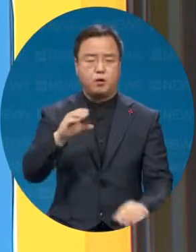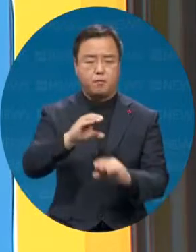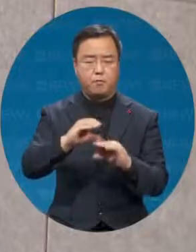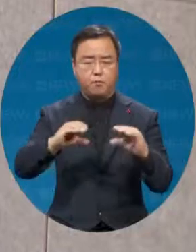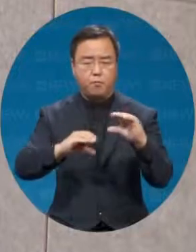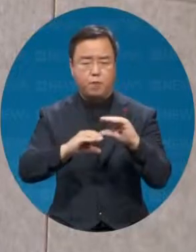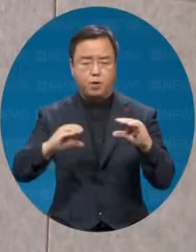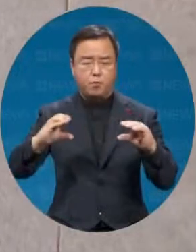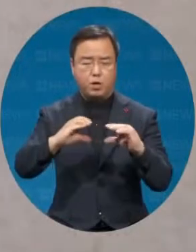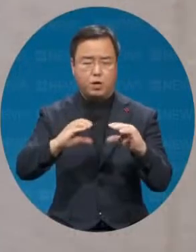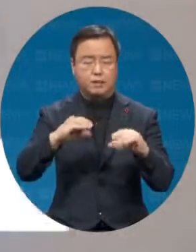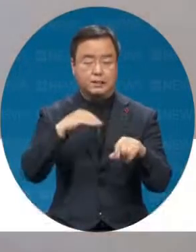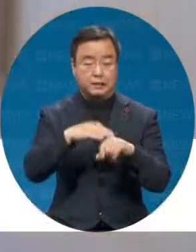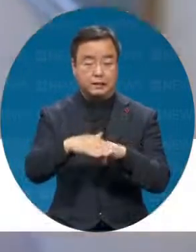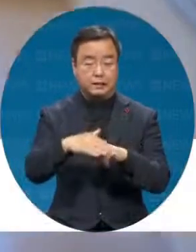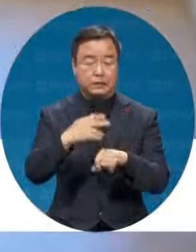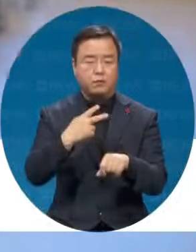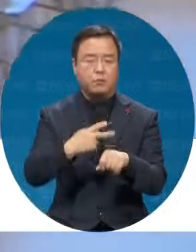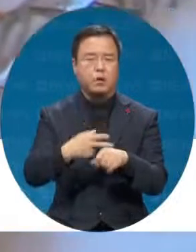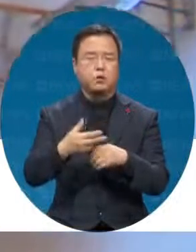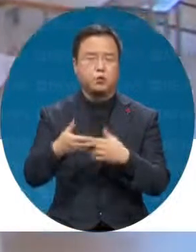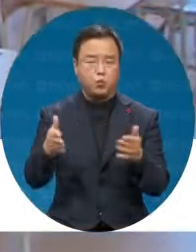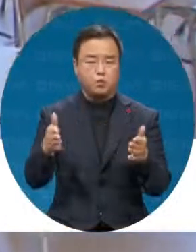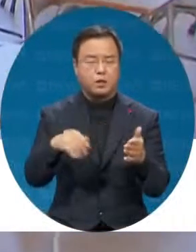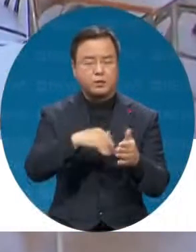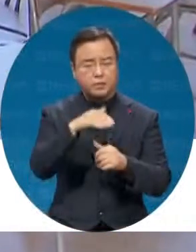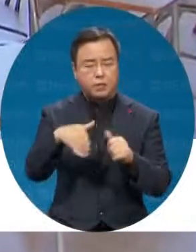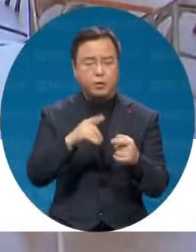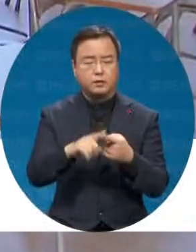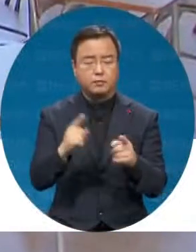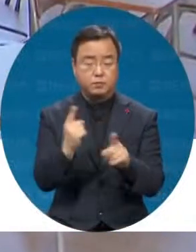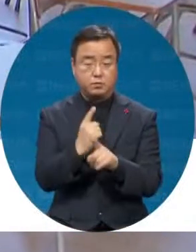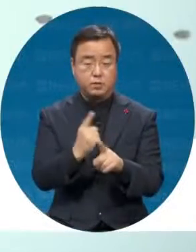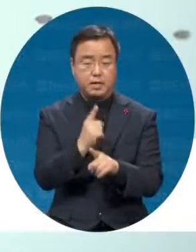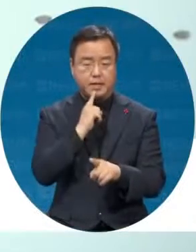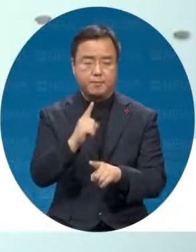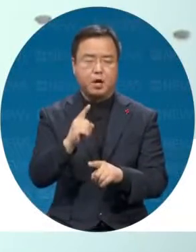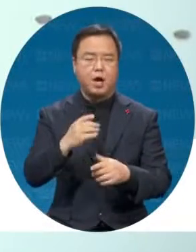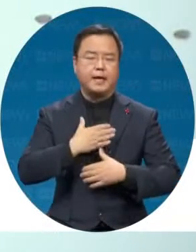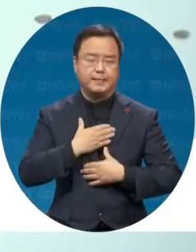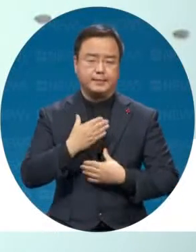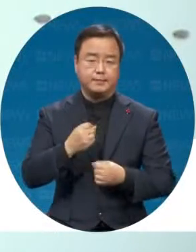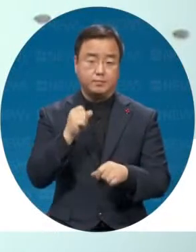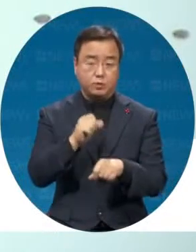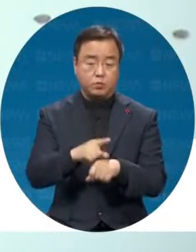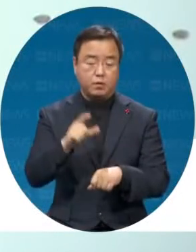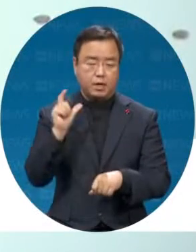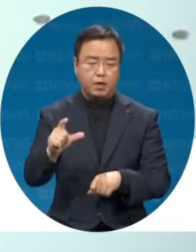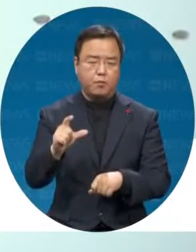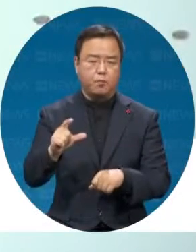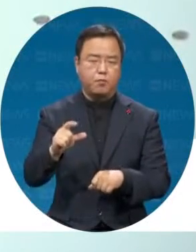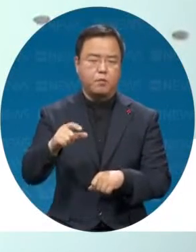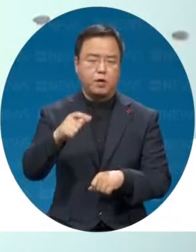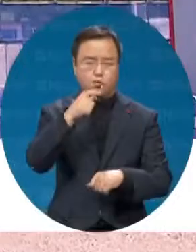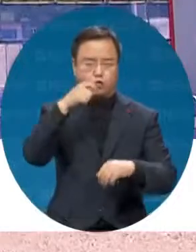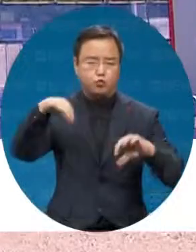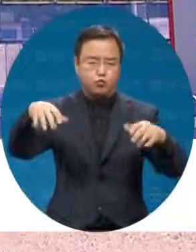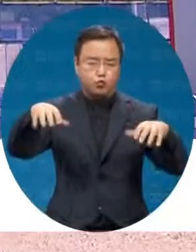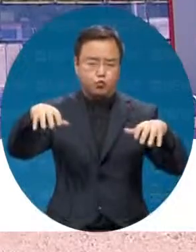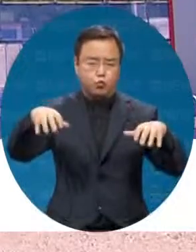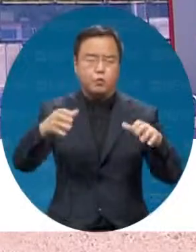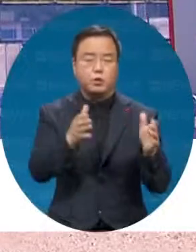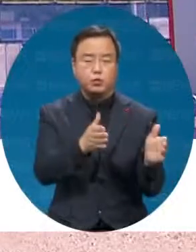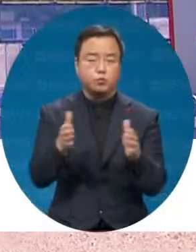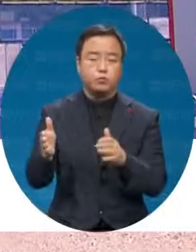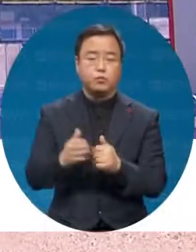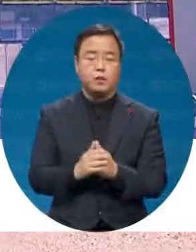했습니다. 안전 성능을 충족시킬 수 있는 혁신 모듈러를 사용하고 소방시설도 완비하기로 했습니다. 또